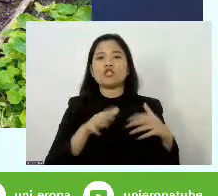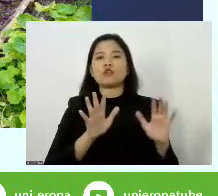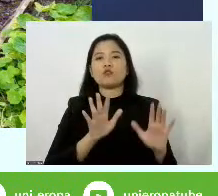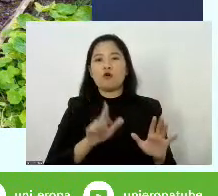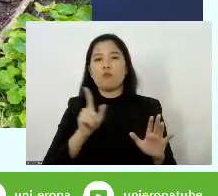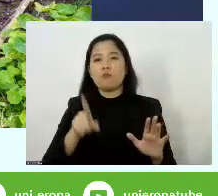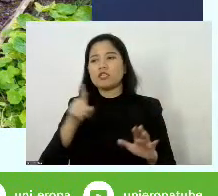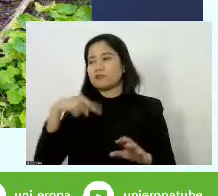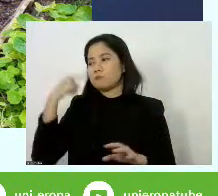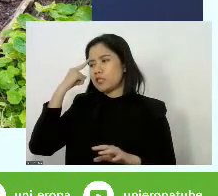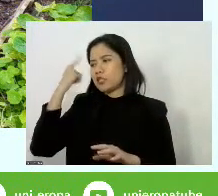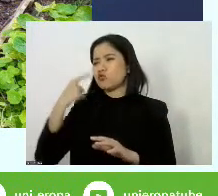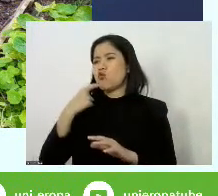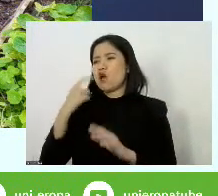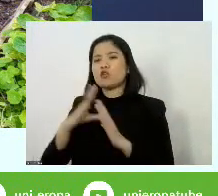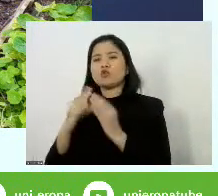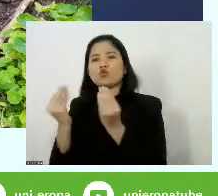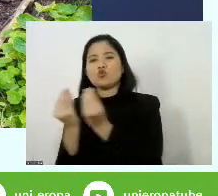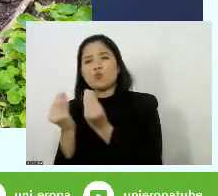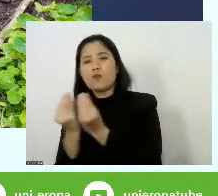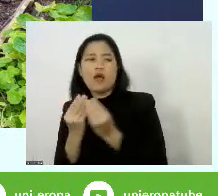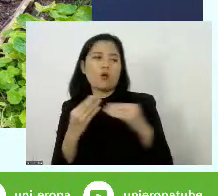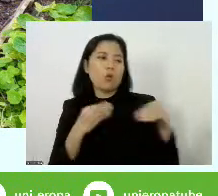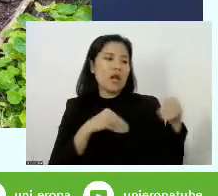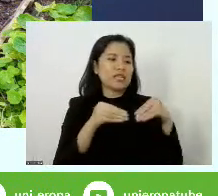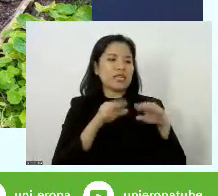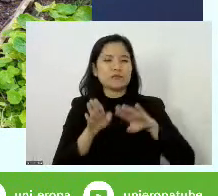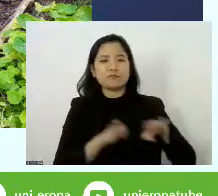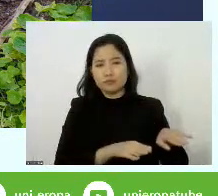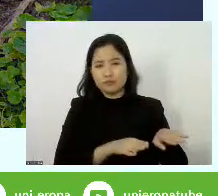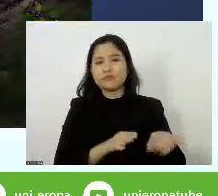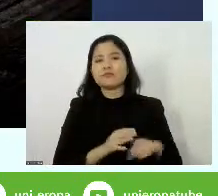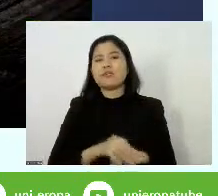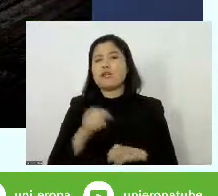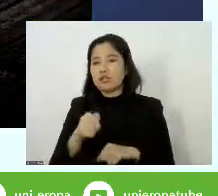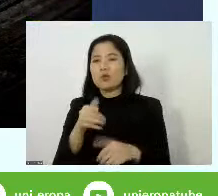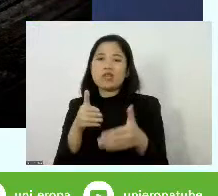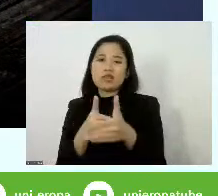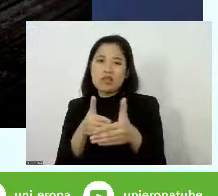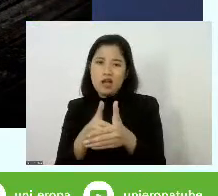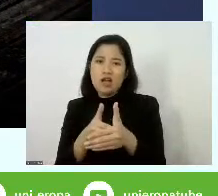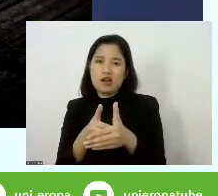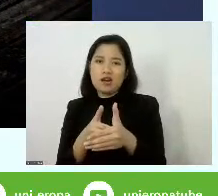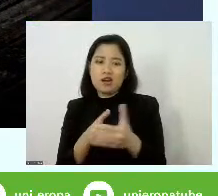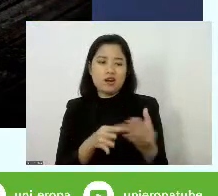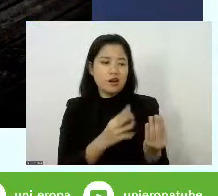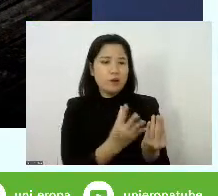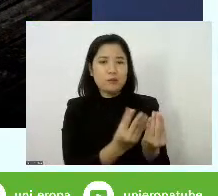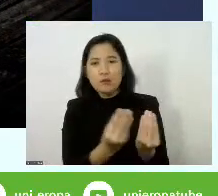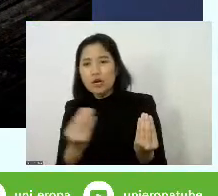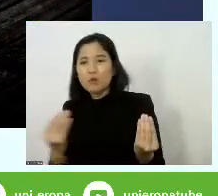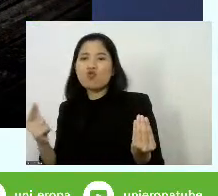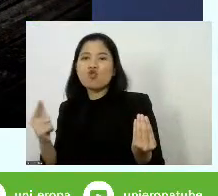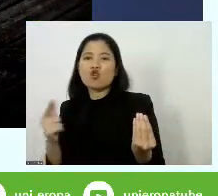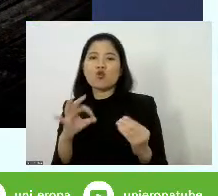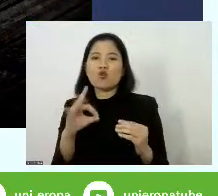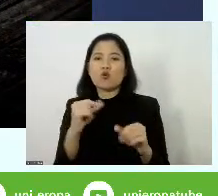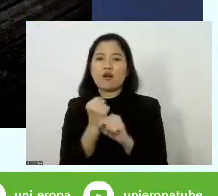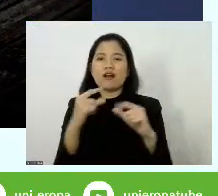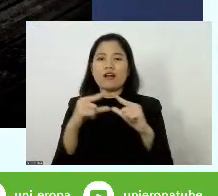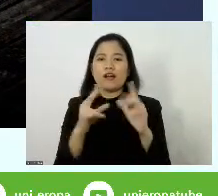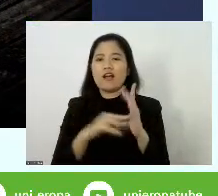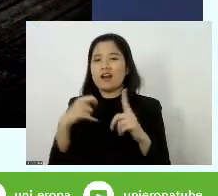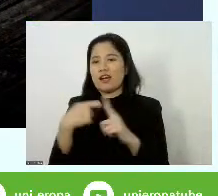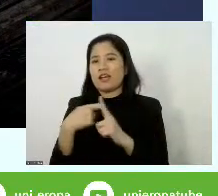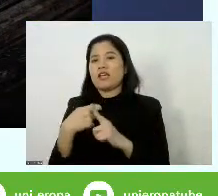jumlah ketimbang kualitasnya Nah itulah tantangannya untuk berkebun organik yang lebih massal